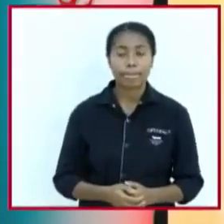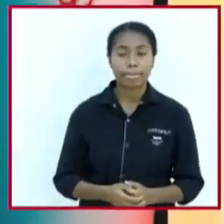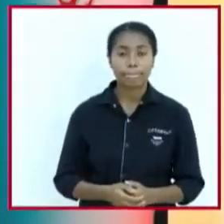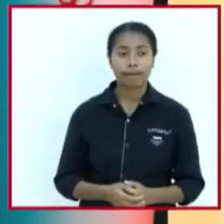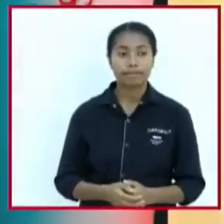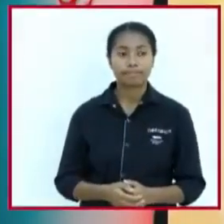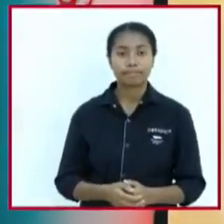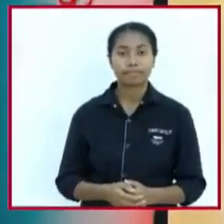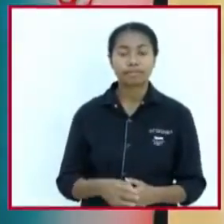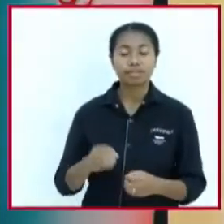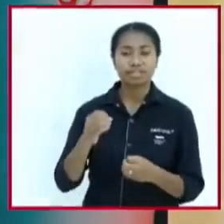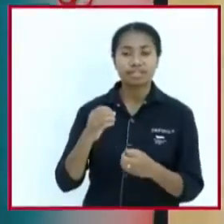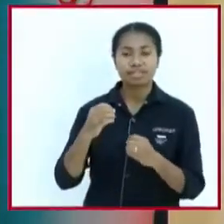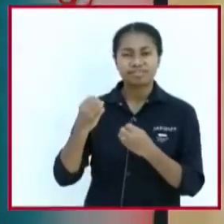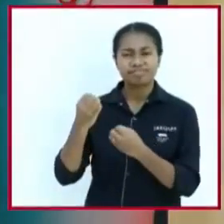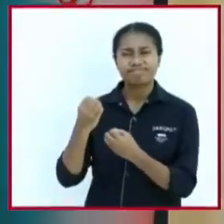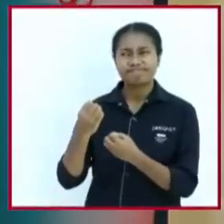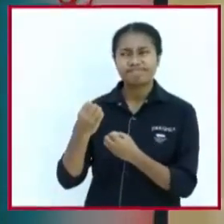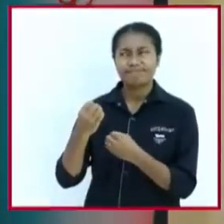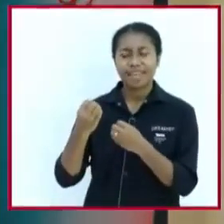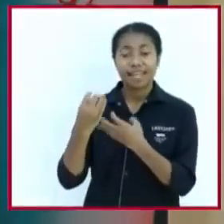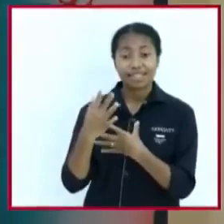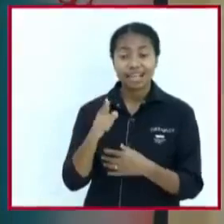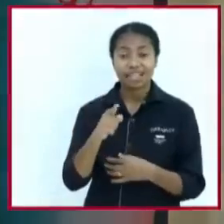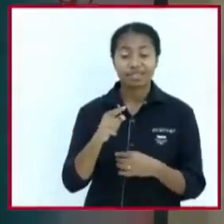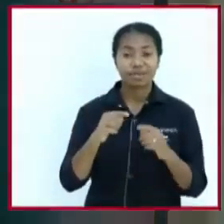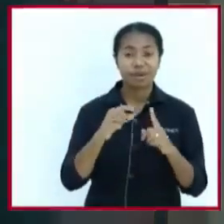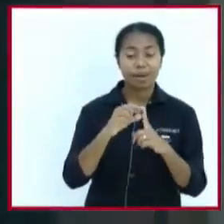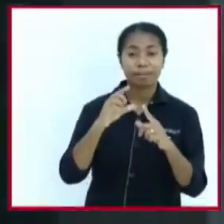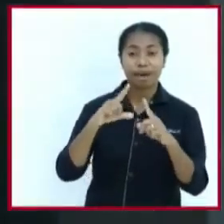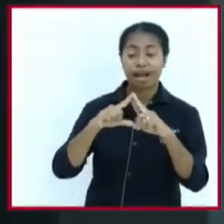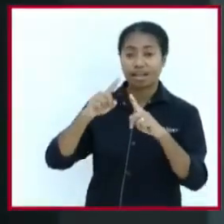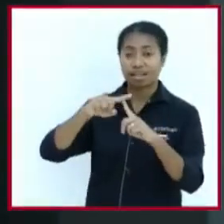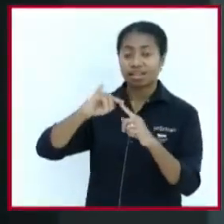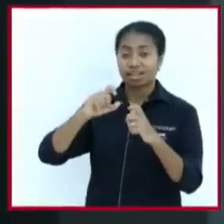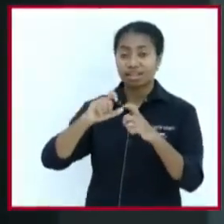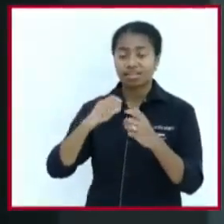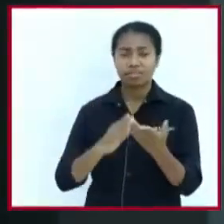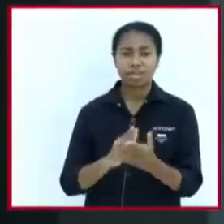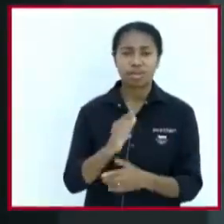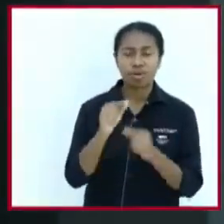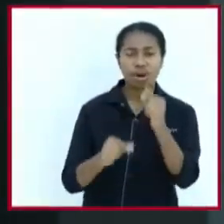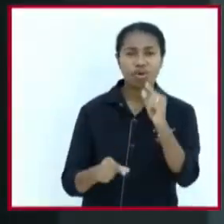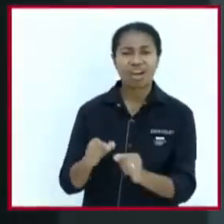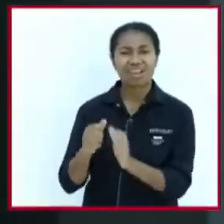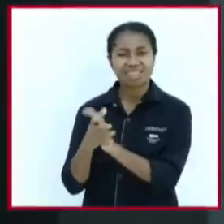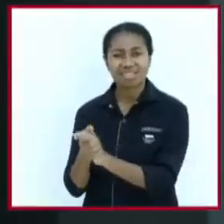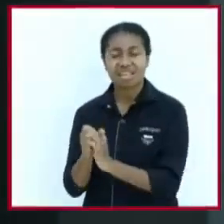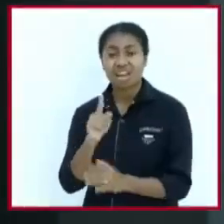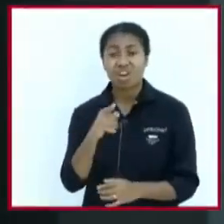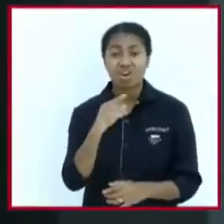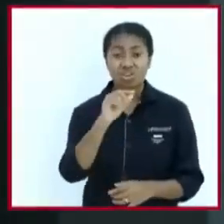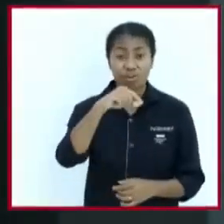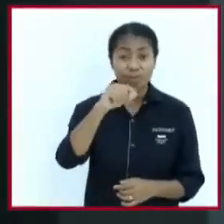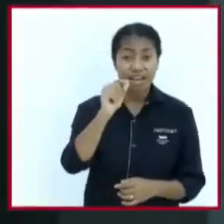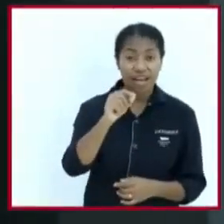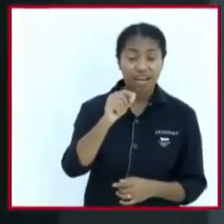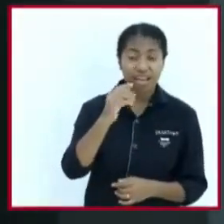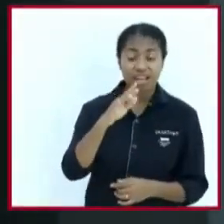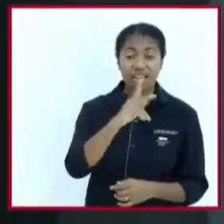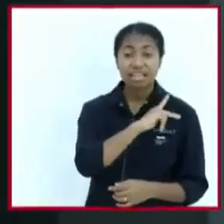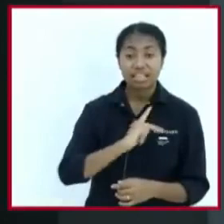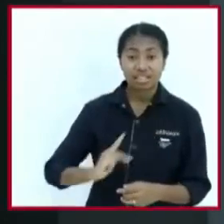nasihat praktis bagi orang-orang Kristen Kalau benar Kristen dan Kristus adalah